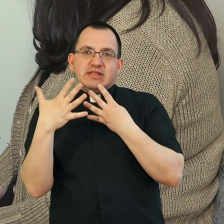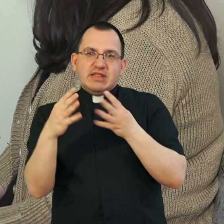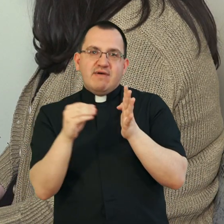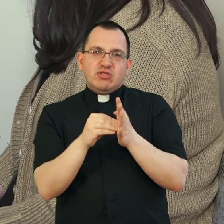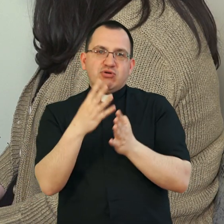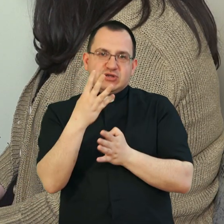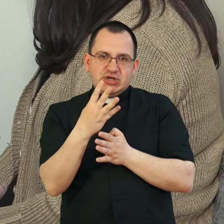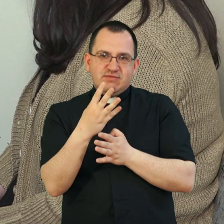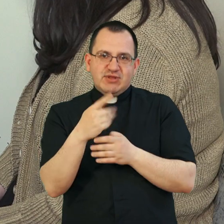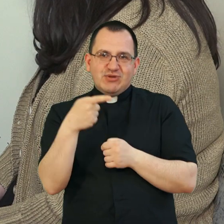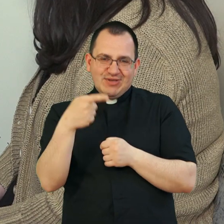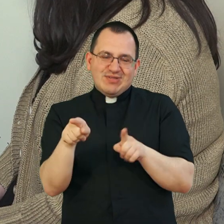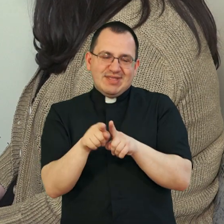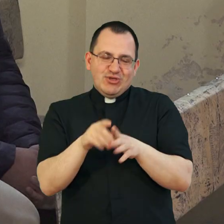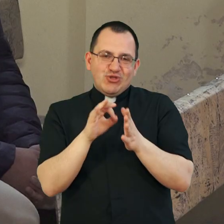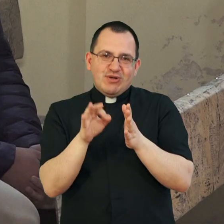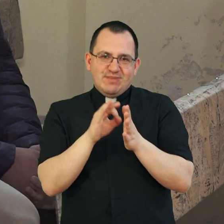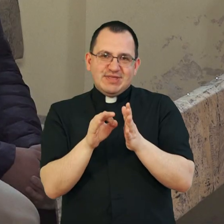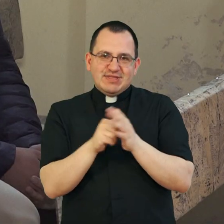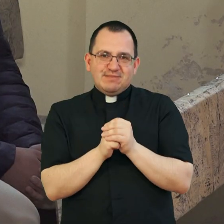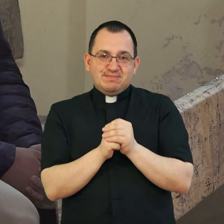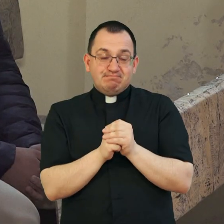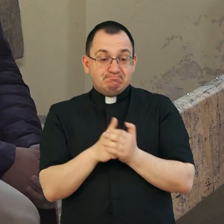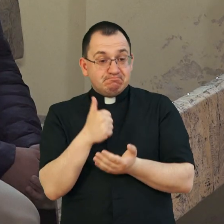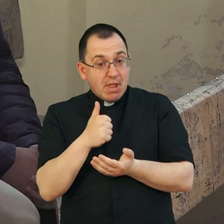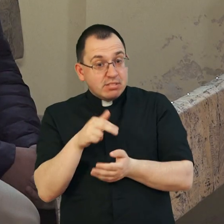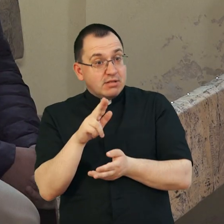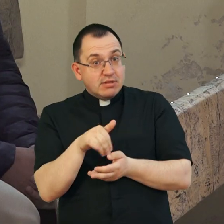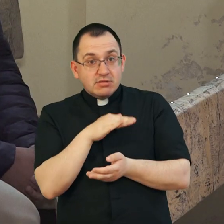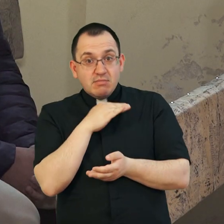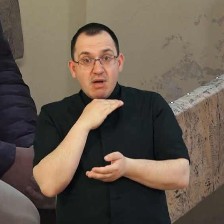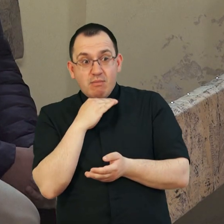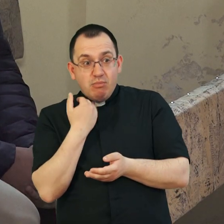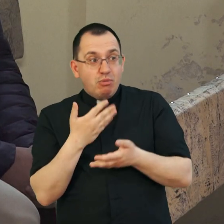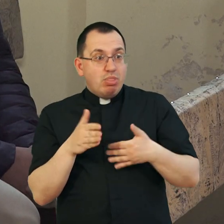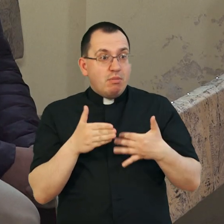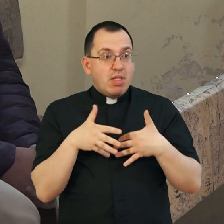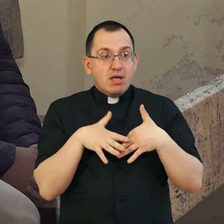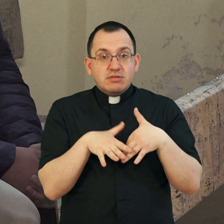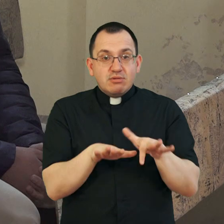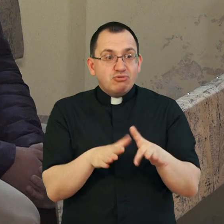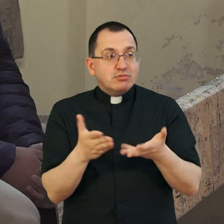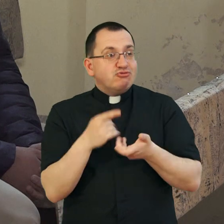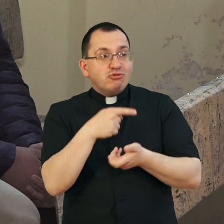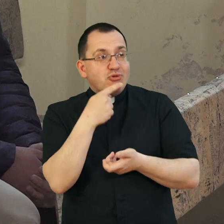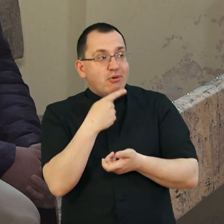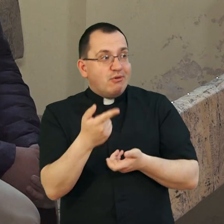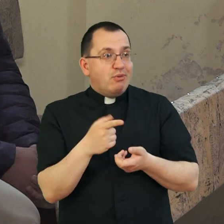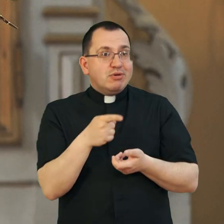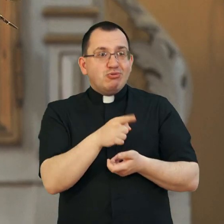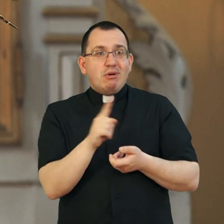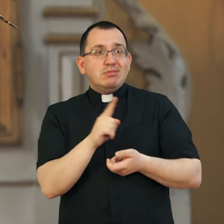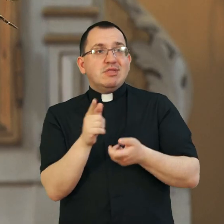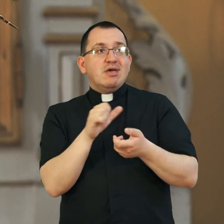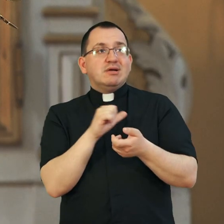završilo euharistinskim slavljem. Danas su nam tu dosta mladi ljudi, mlade generacije. Što to govori? To nije samo